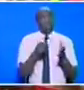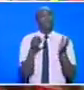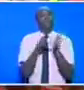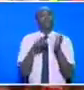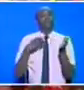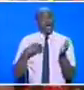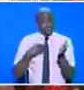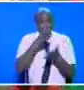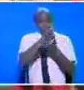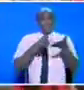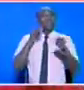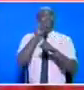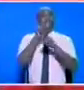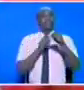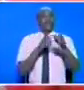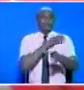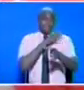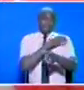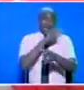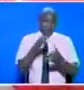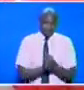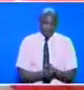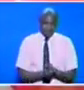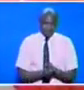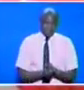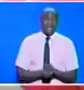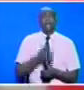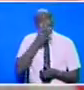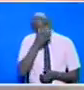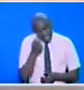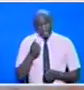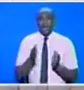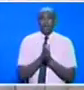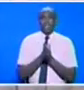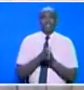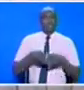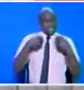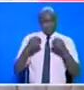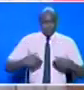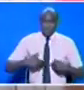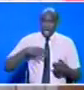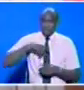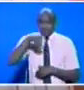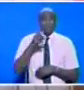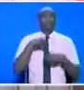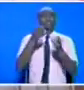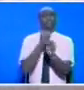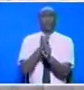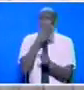wa kugawana mamlaka. Si afadhali hiyo bilioni 20 tuende kwa vijana wetu waweze wafanye makazi na